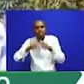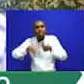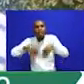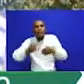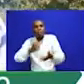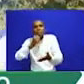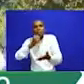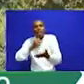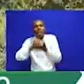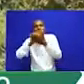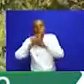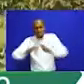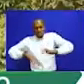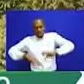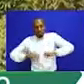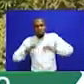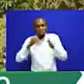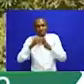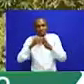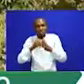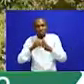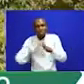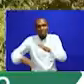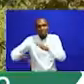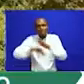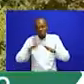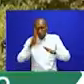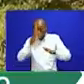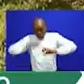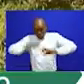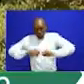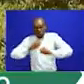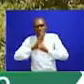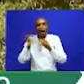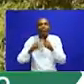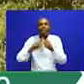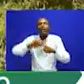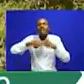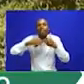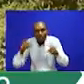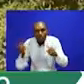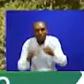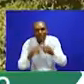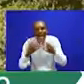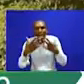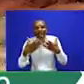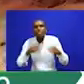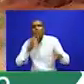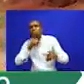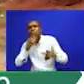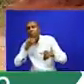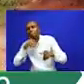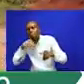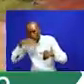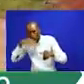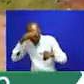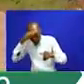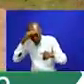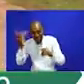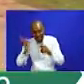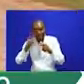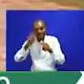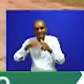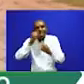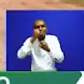bawo deputy commanders and all bate egere ibindo bune bibi minyoki buga goikira ni ajonsi